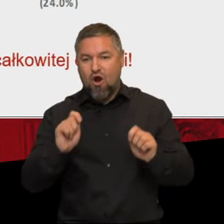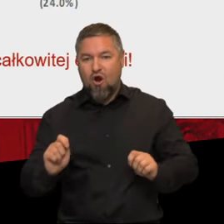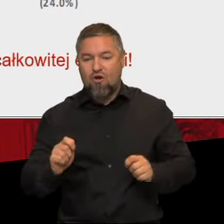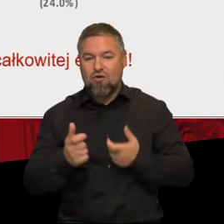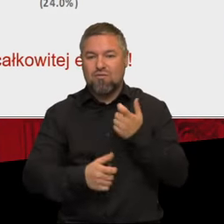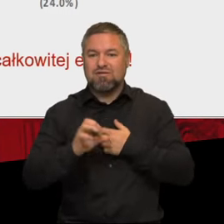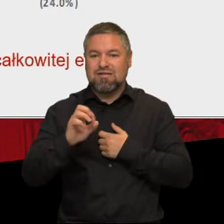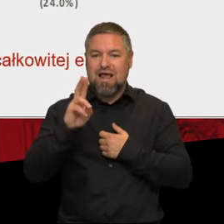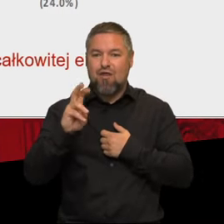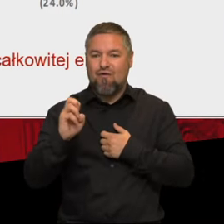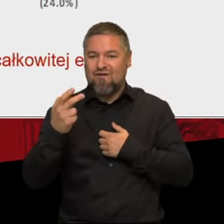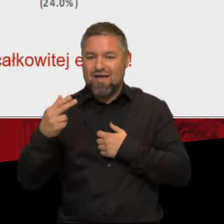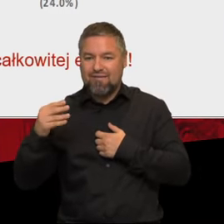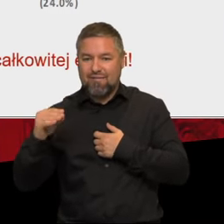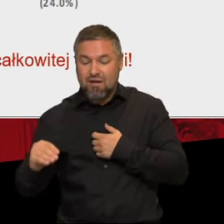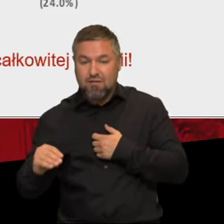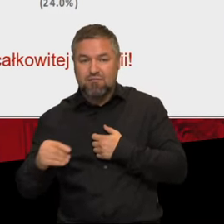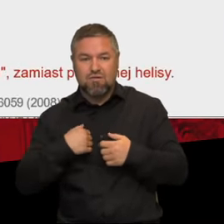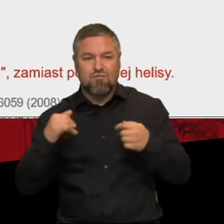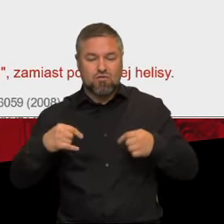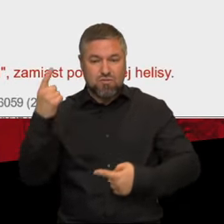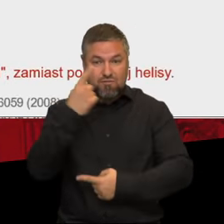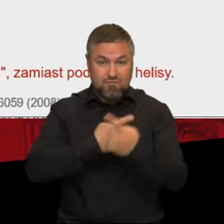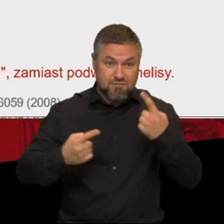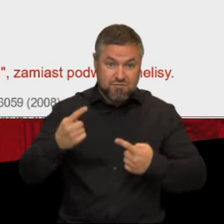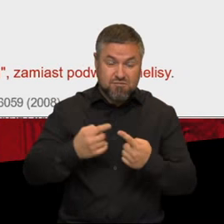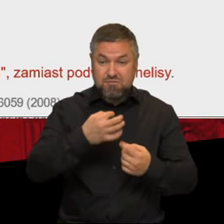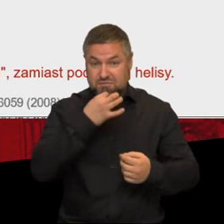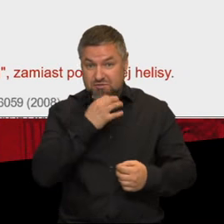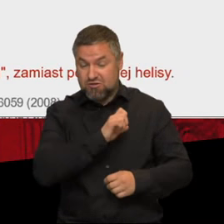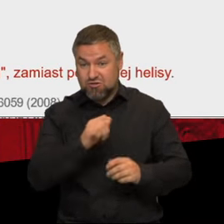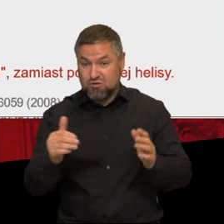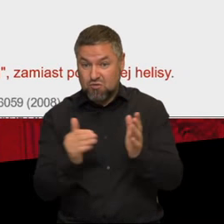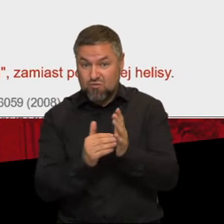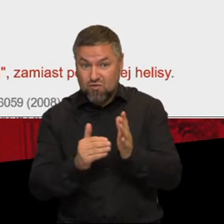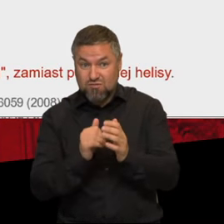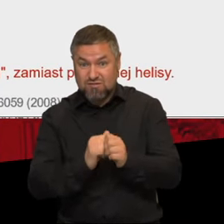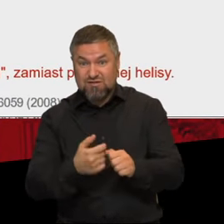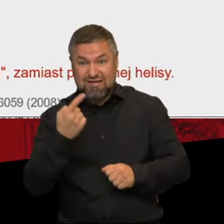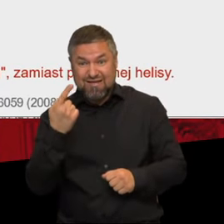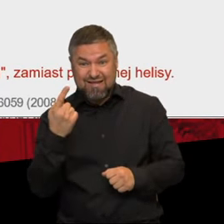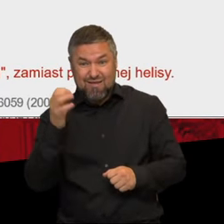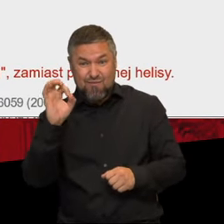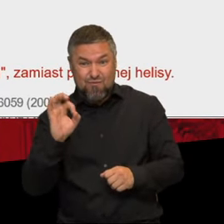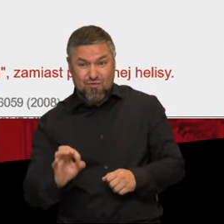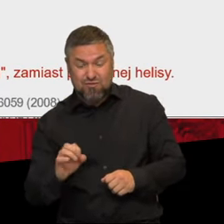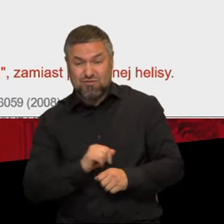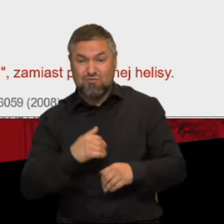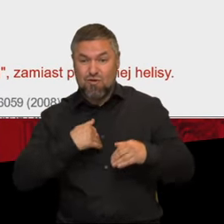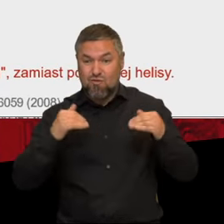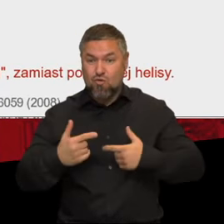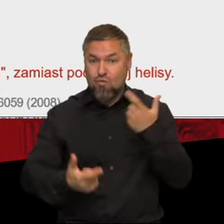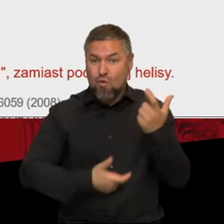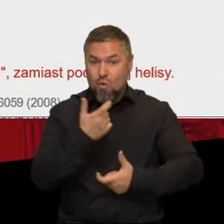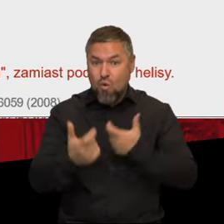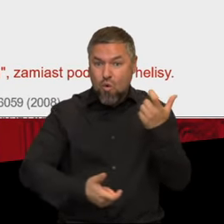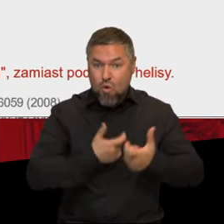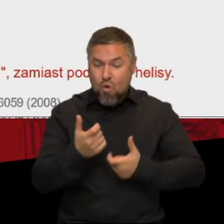skalowania. Możemy się zastanowić, czy zadać naiwne pytanie, czy potrzebny nam jest ten 1%, może możemy prowadzić